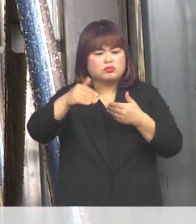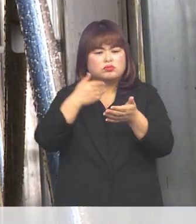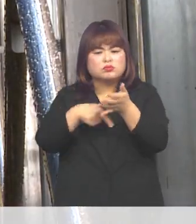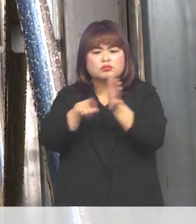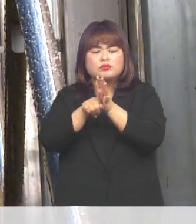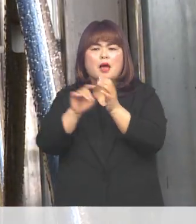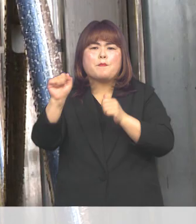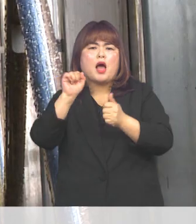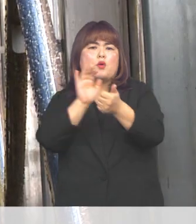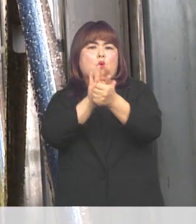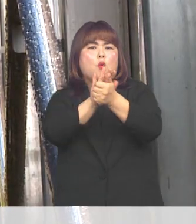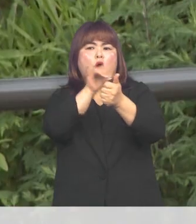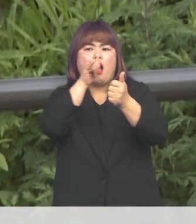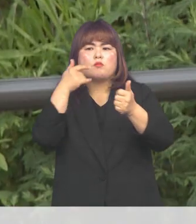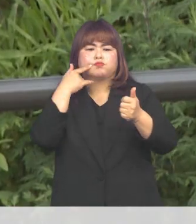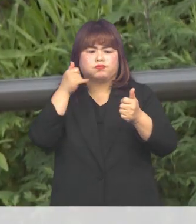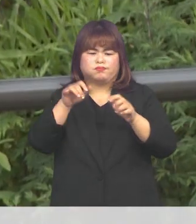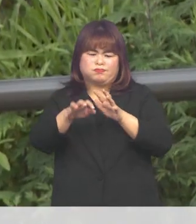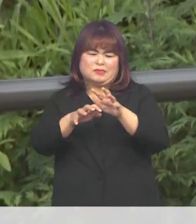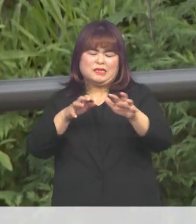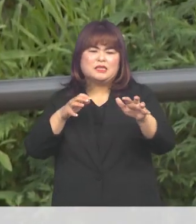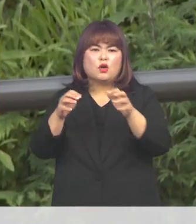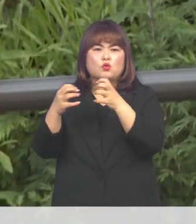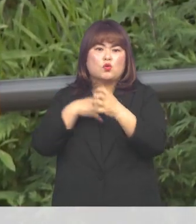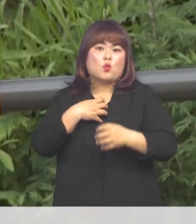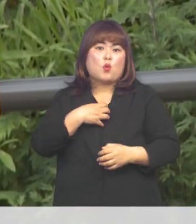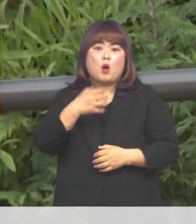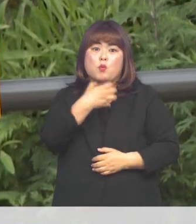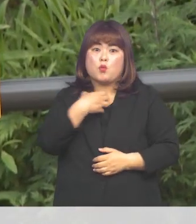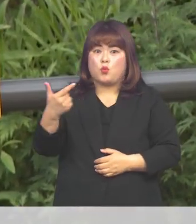돕는 학부모 차량이 몰리면서 교통